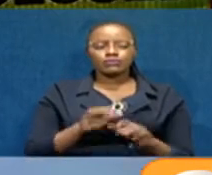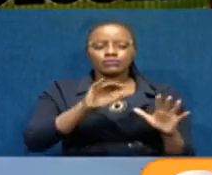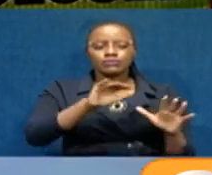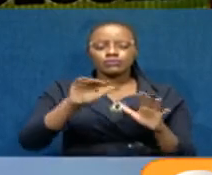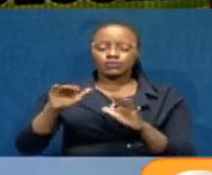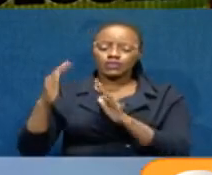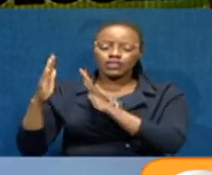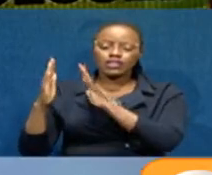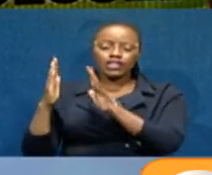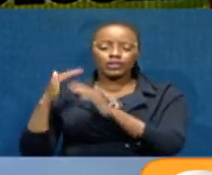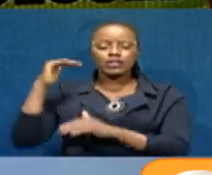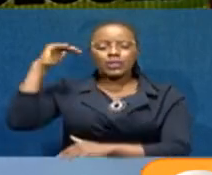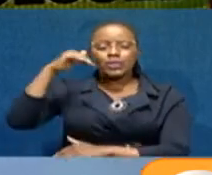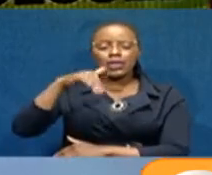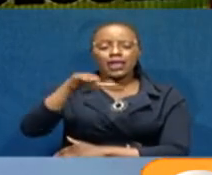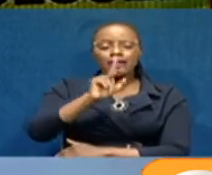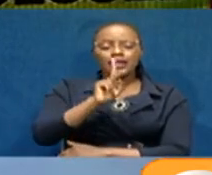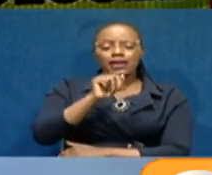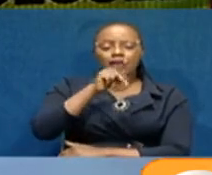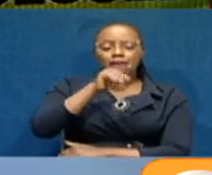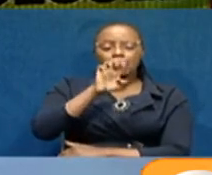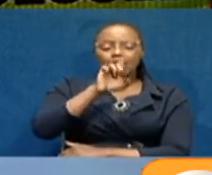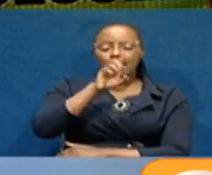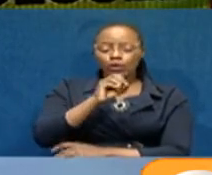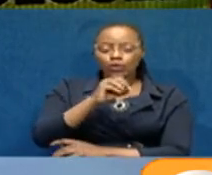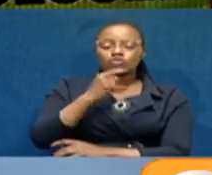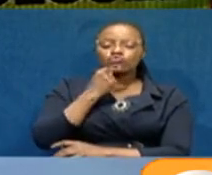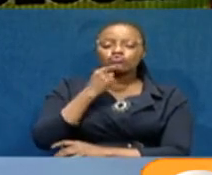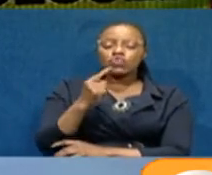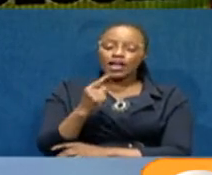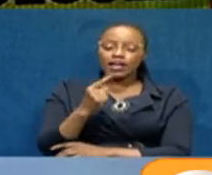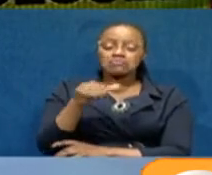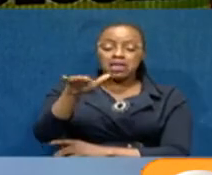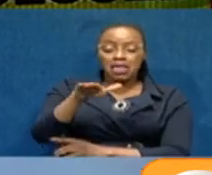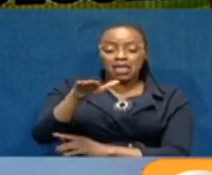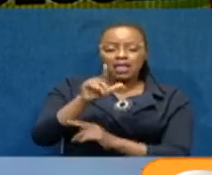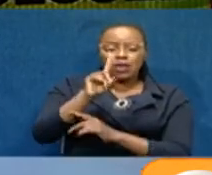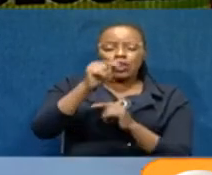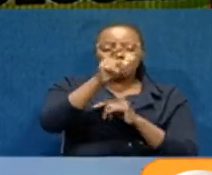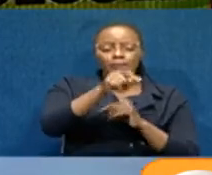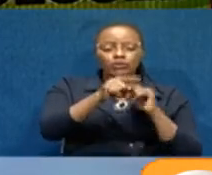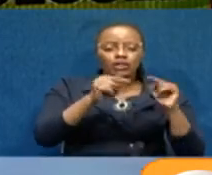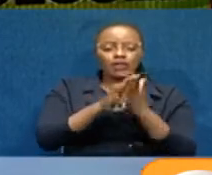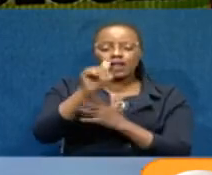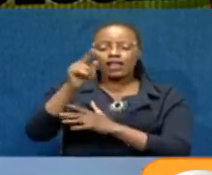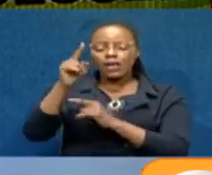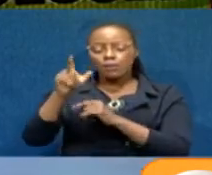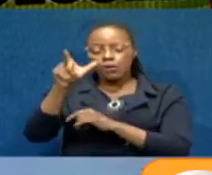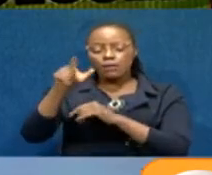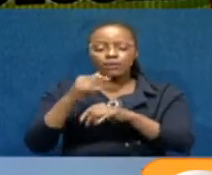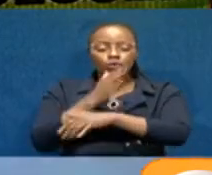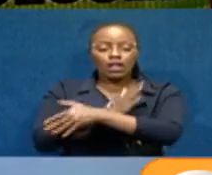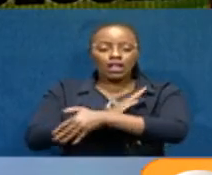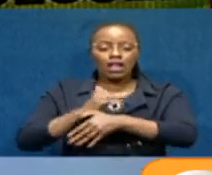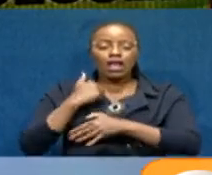Hali ya usalama imezidi kuzorota katika eneo la Kapedu Turkana Mashariki baada ya mtu mmoja kuuawa huku mwingine akijeruhiwa kwenye shambulizi lililofanyika mapema